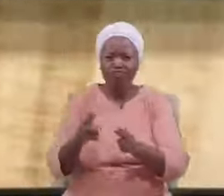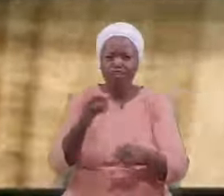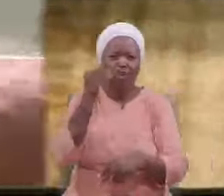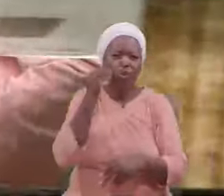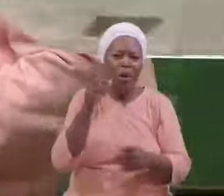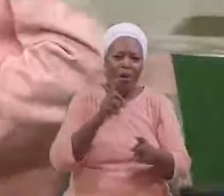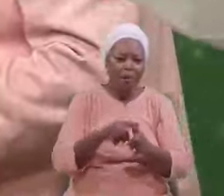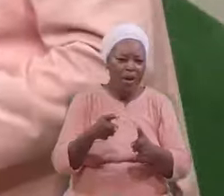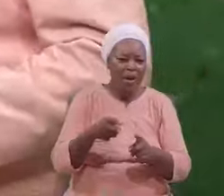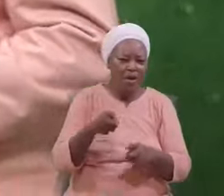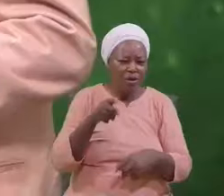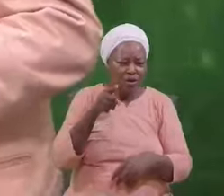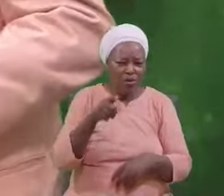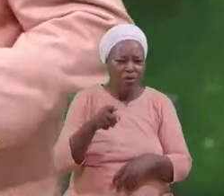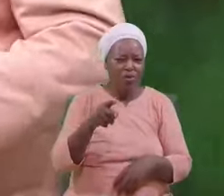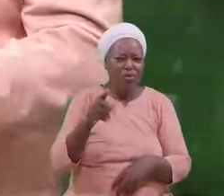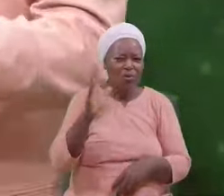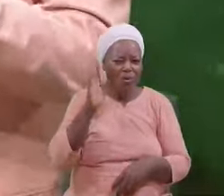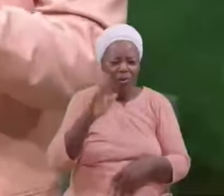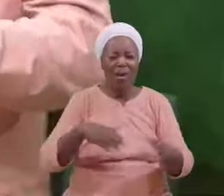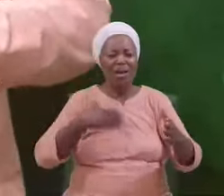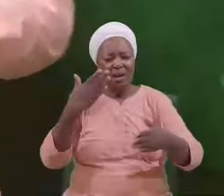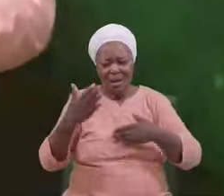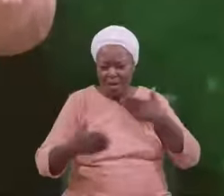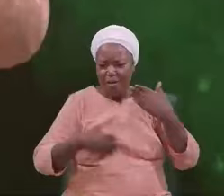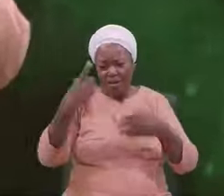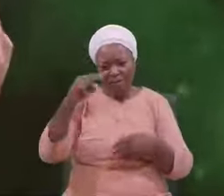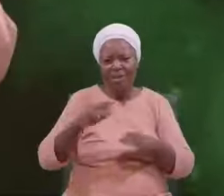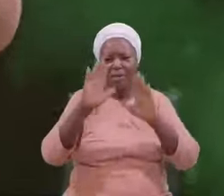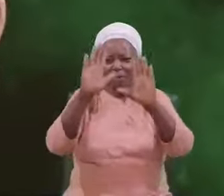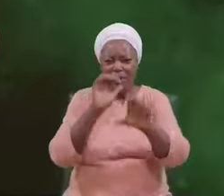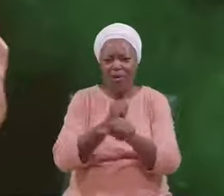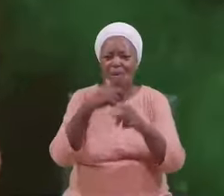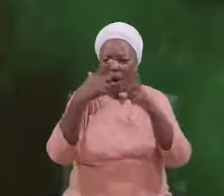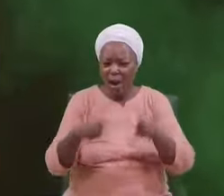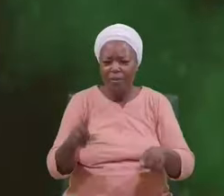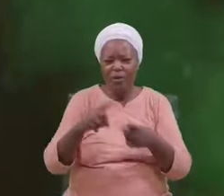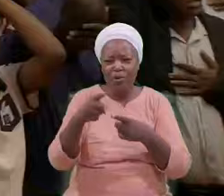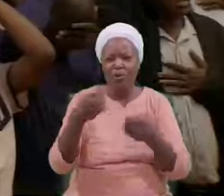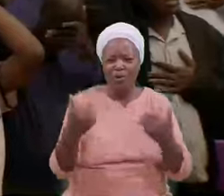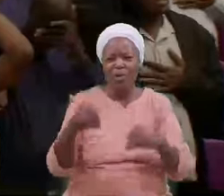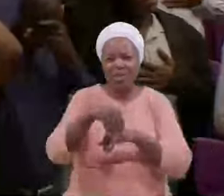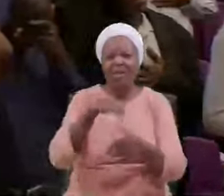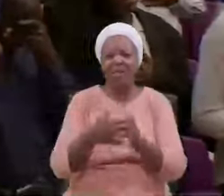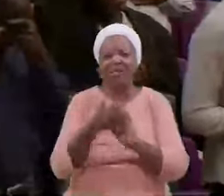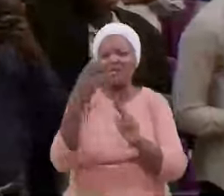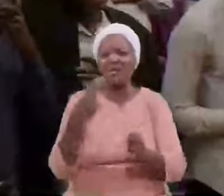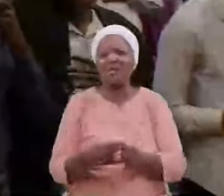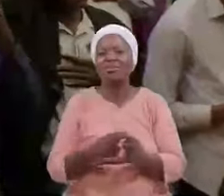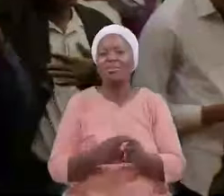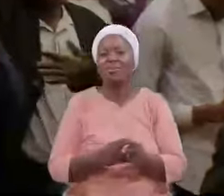Vous allez vous réjouir. Vous allez vous réjouir du miracle que vous avez ce soir. Parce